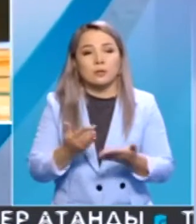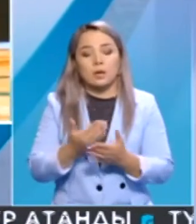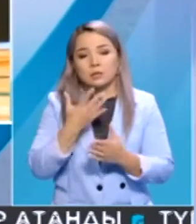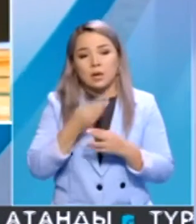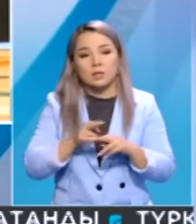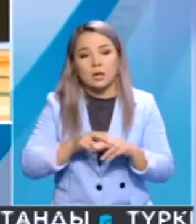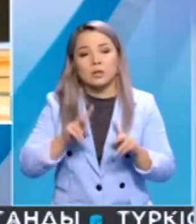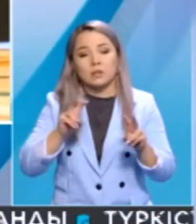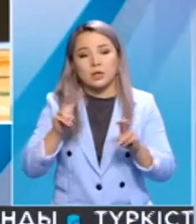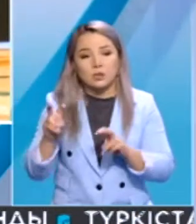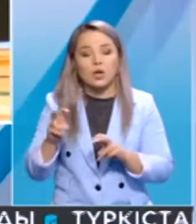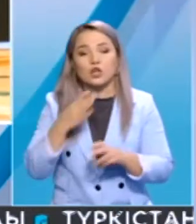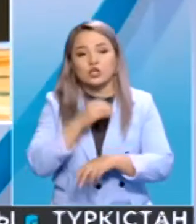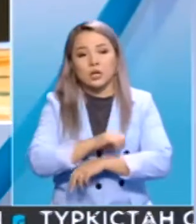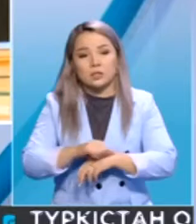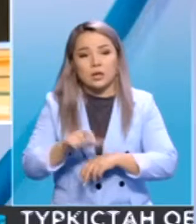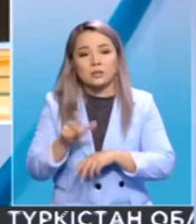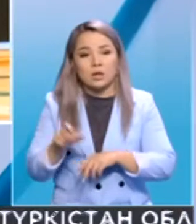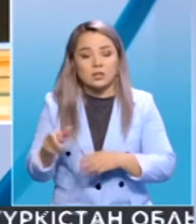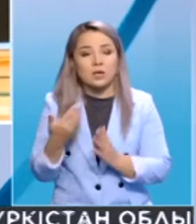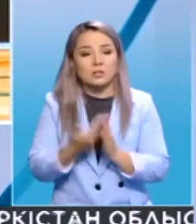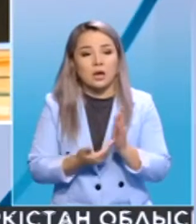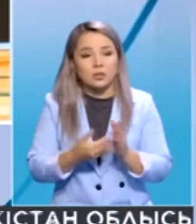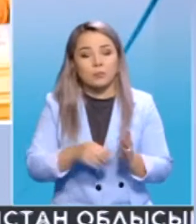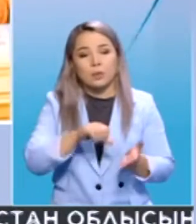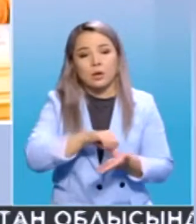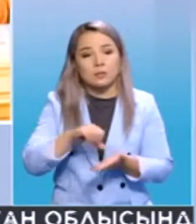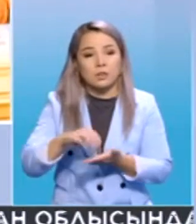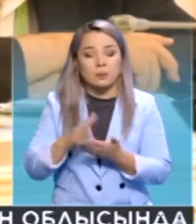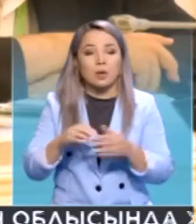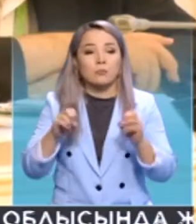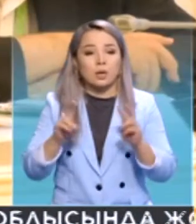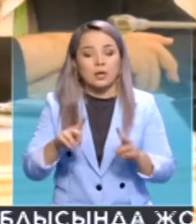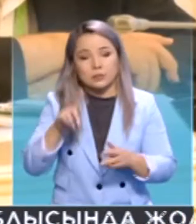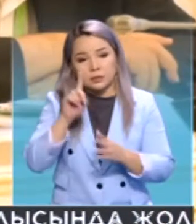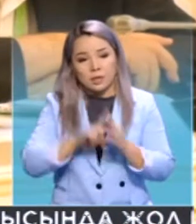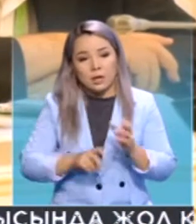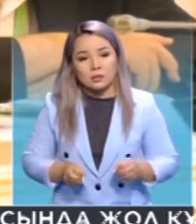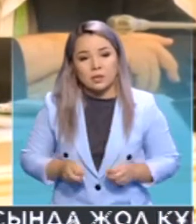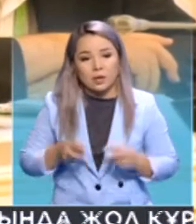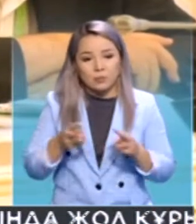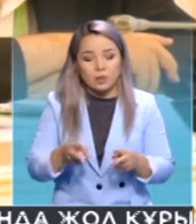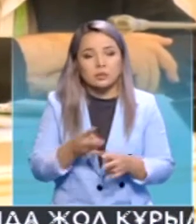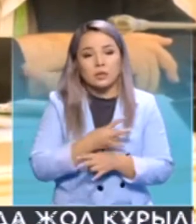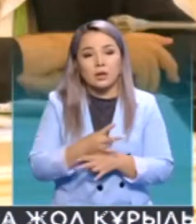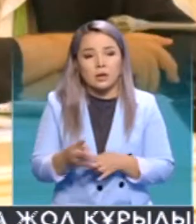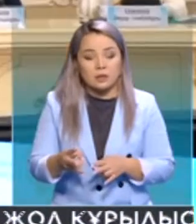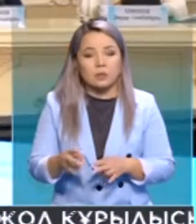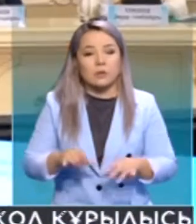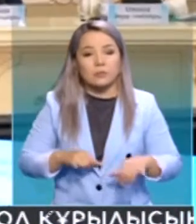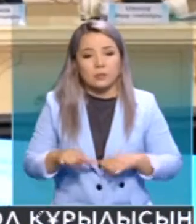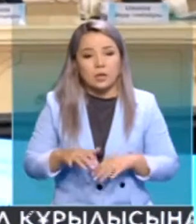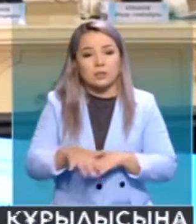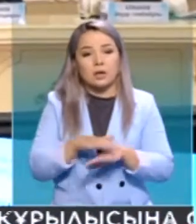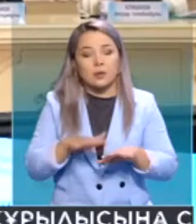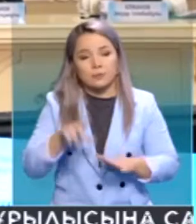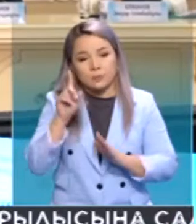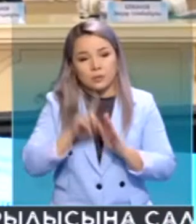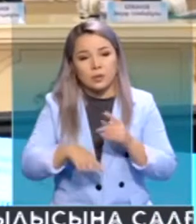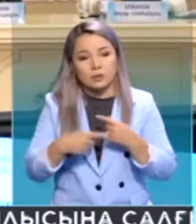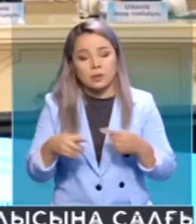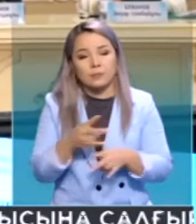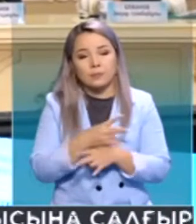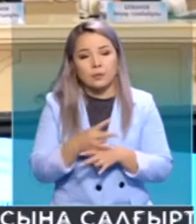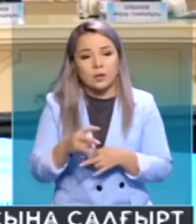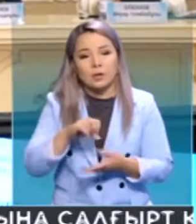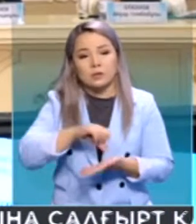еліміздің теологтары мен шетелден келген сарапшылар қатысты. Мамандар діни экстремизм мен терроризм, деструктивті діни ағымдар